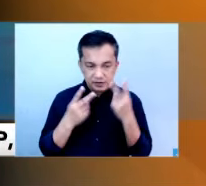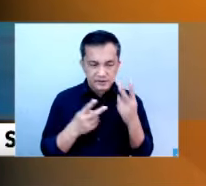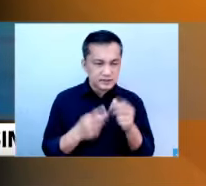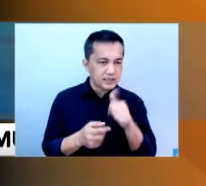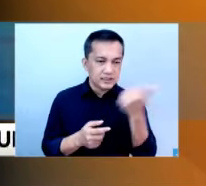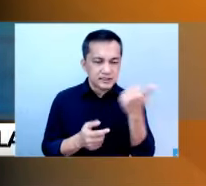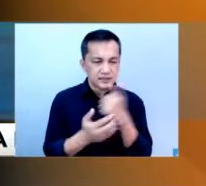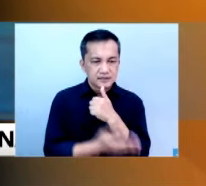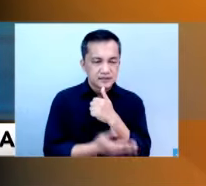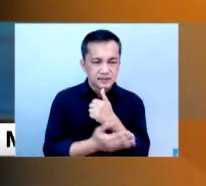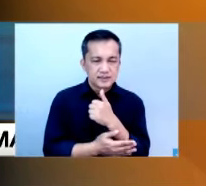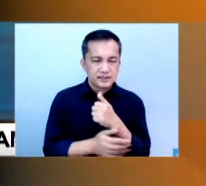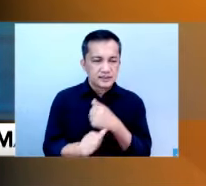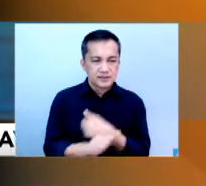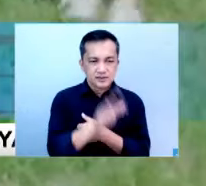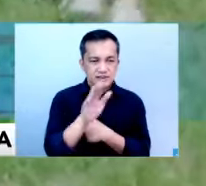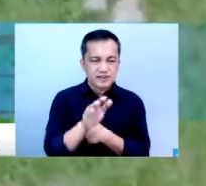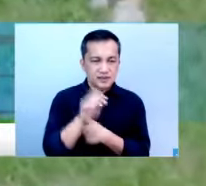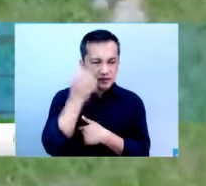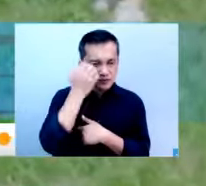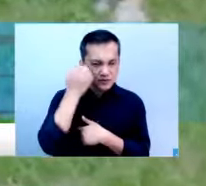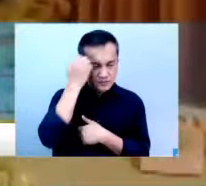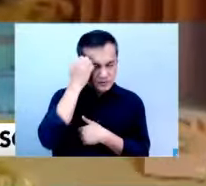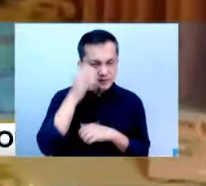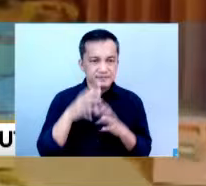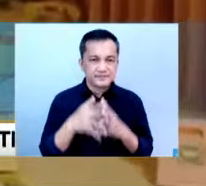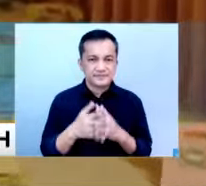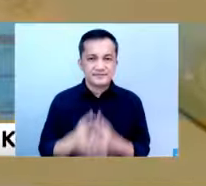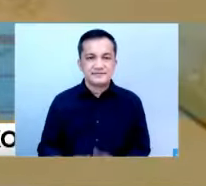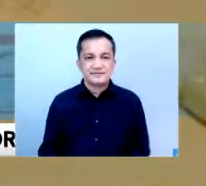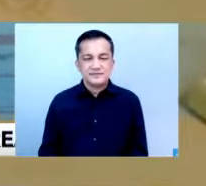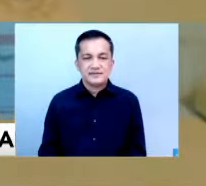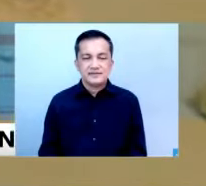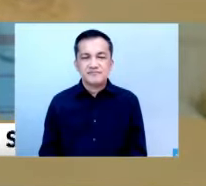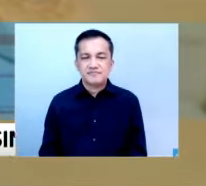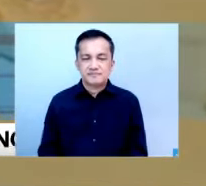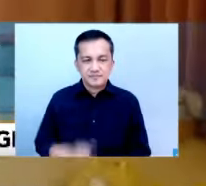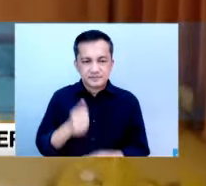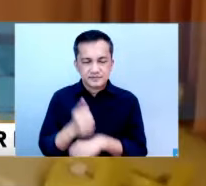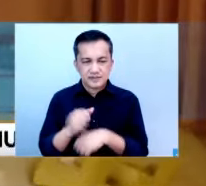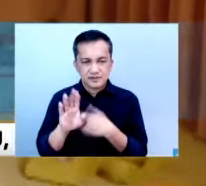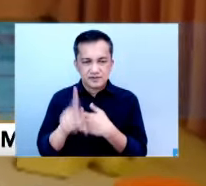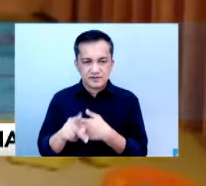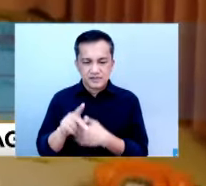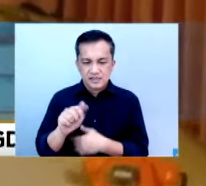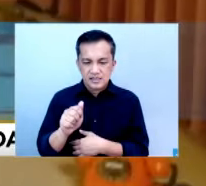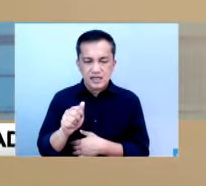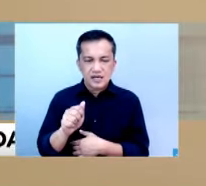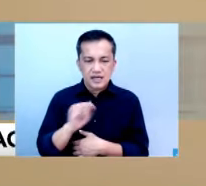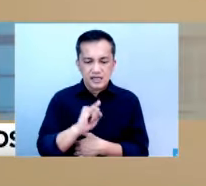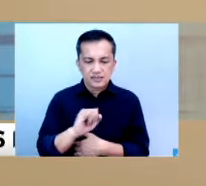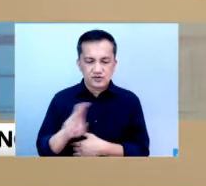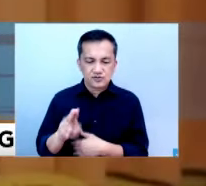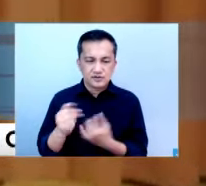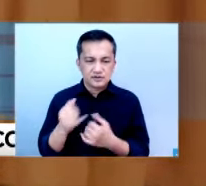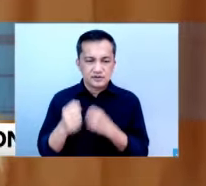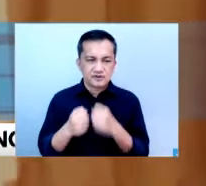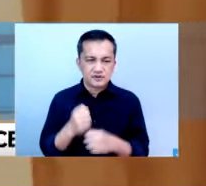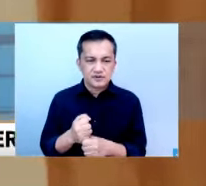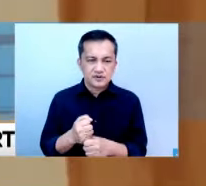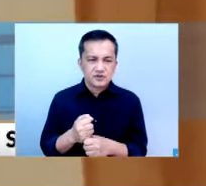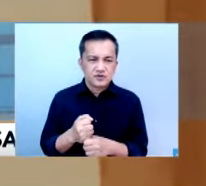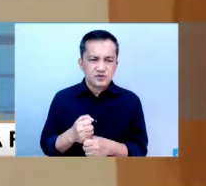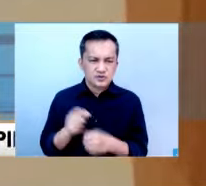ibang bansa sa Asia, Europa at Amerika. Nakatakdang mag-comeback si IU ngayong taon. 2019 pa